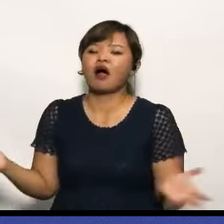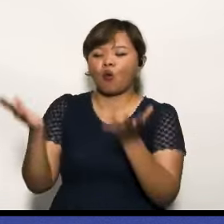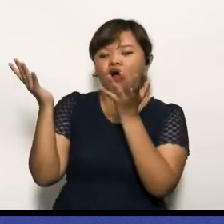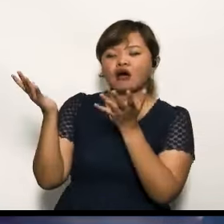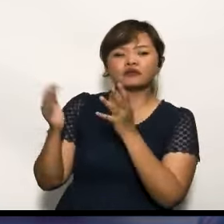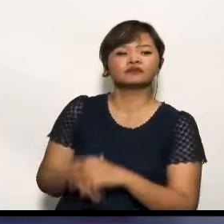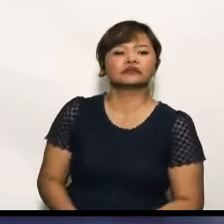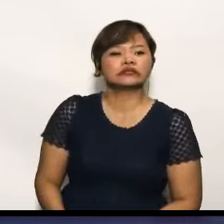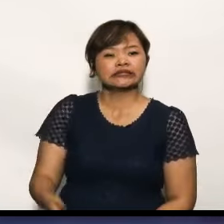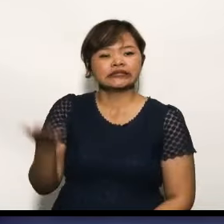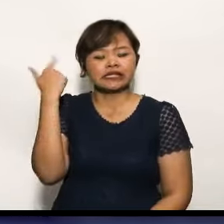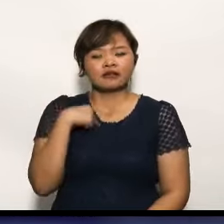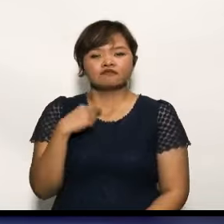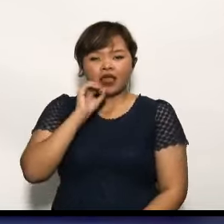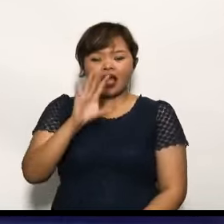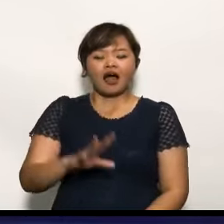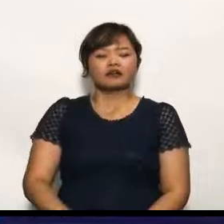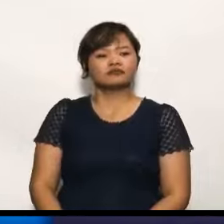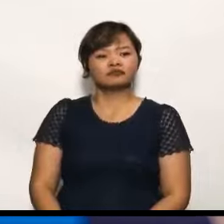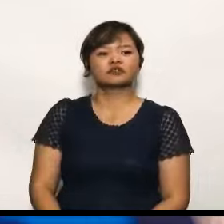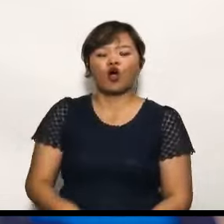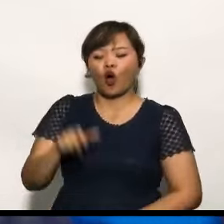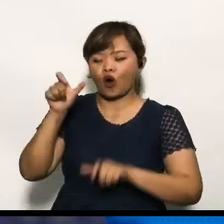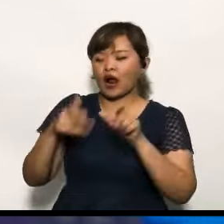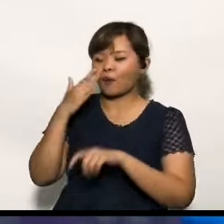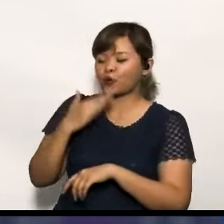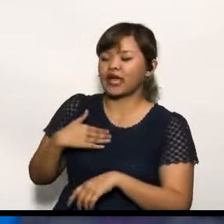Amin. Tadi saya bilang,